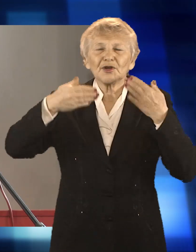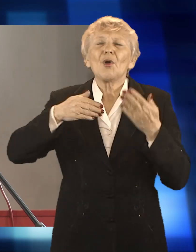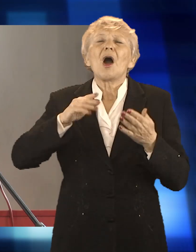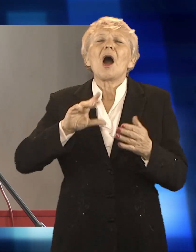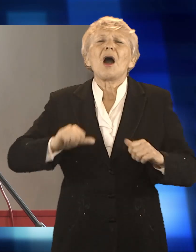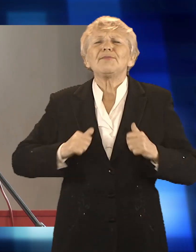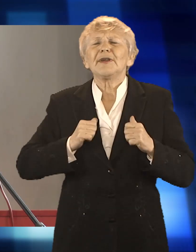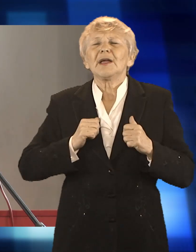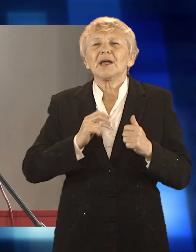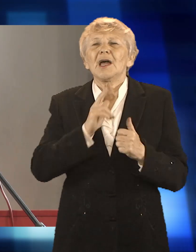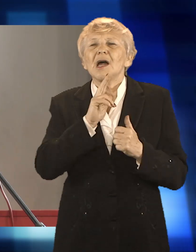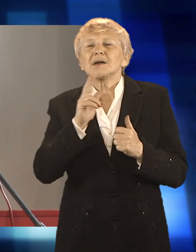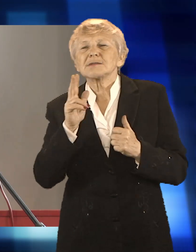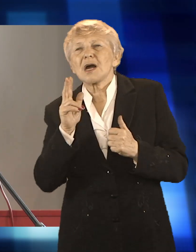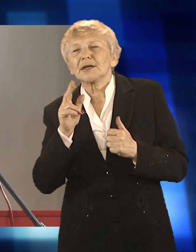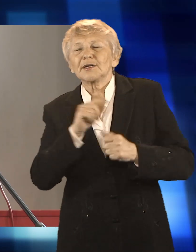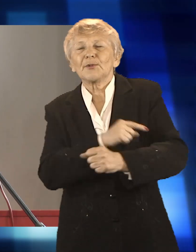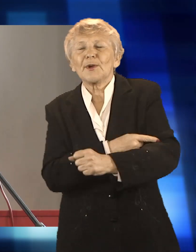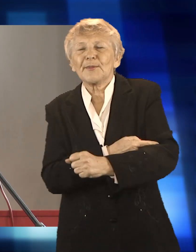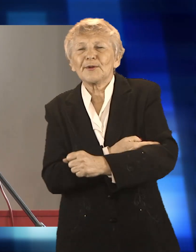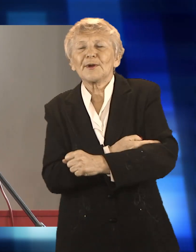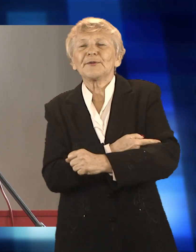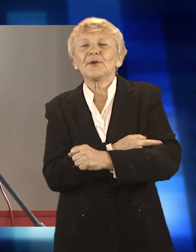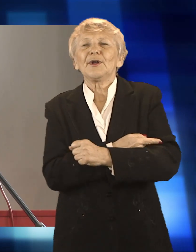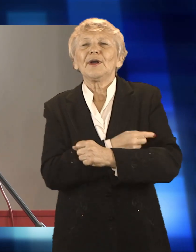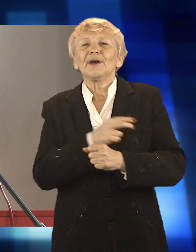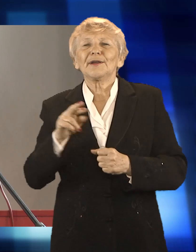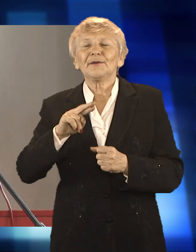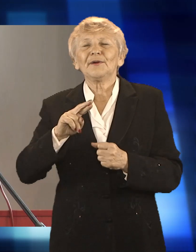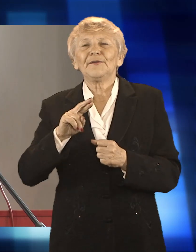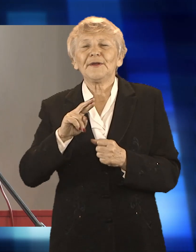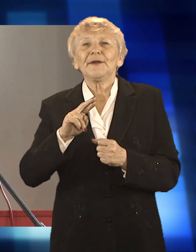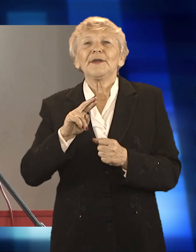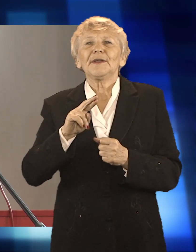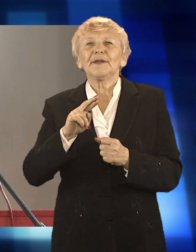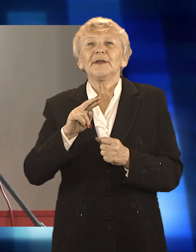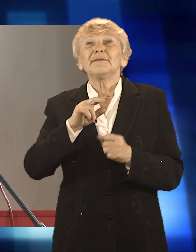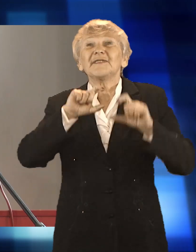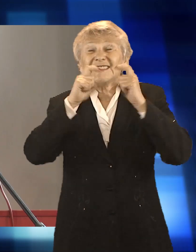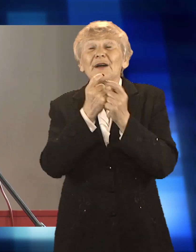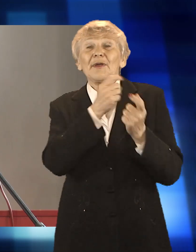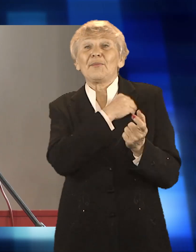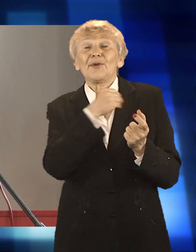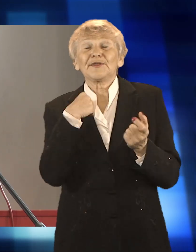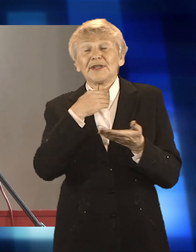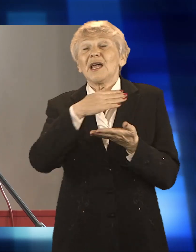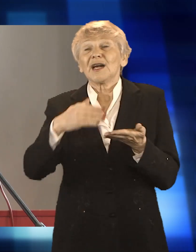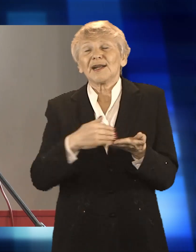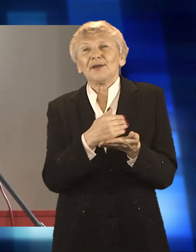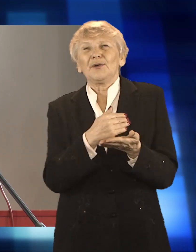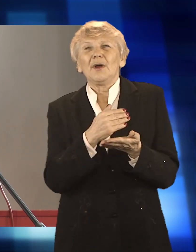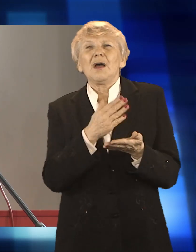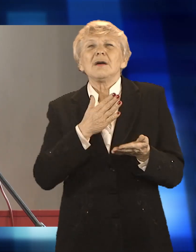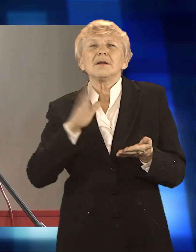wszyscy prokuratorzy rejonowi w kraju, wszyscy prokuratorzy prokuratur rejonowych w kraju mieli takich partnerów